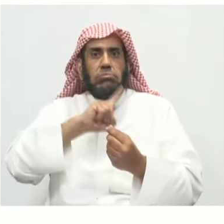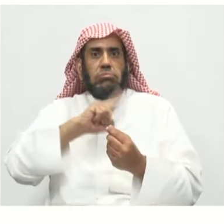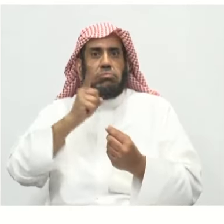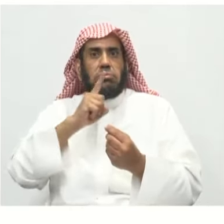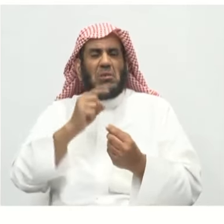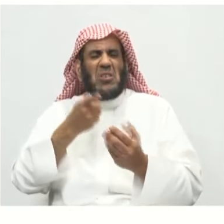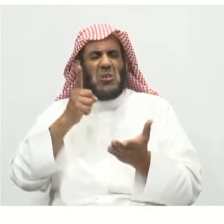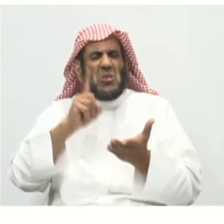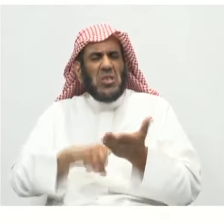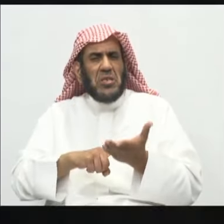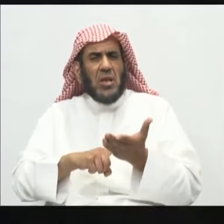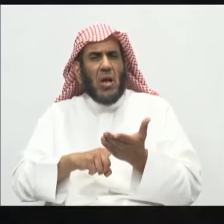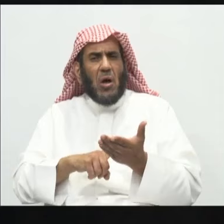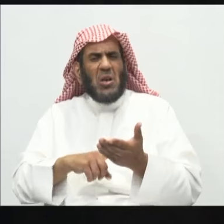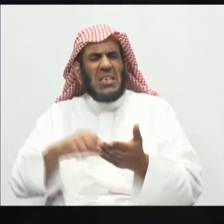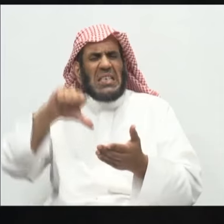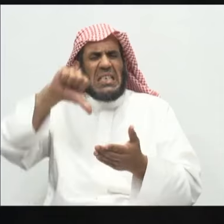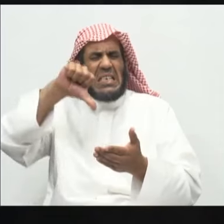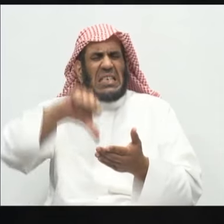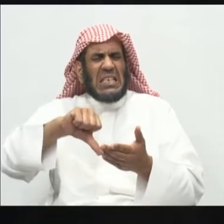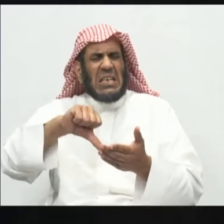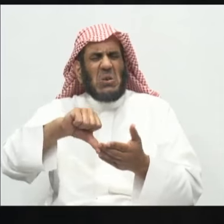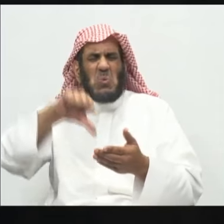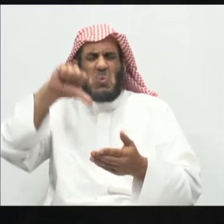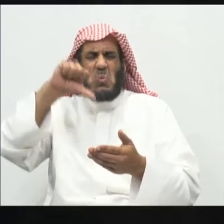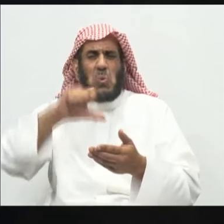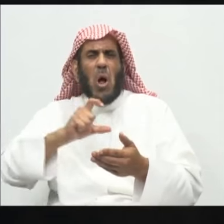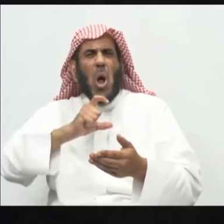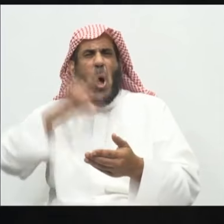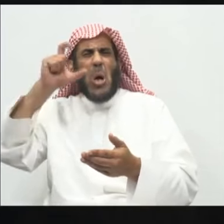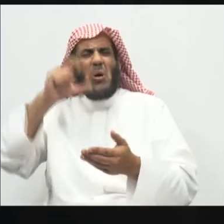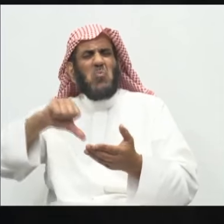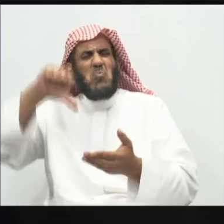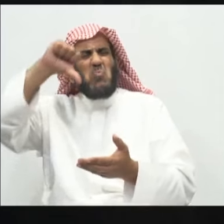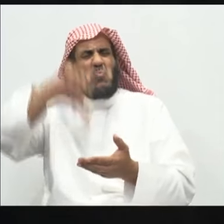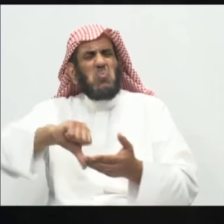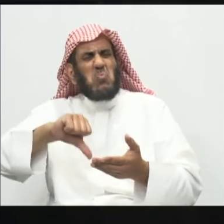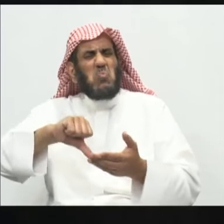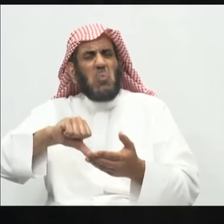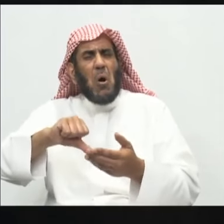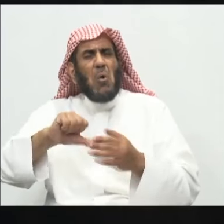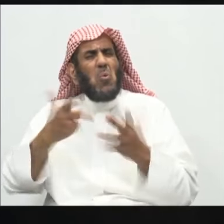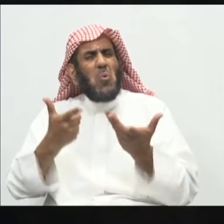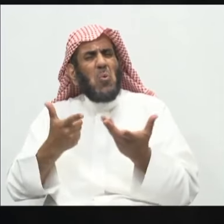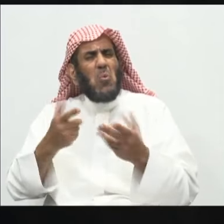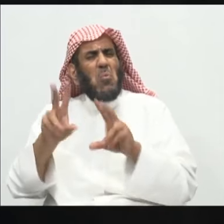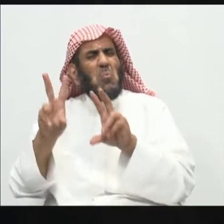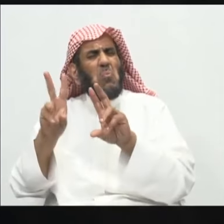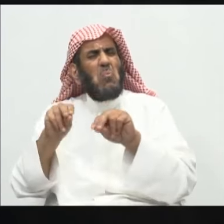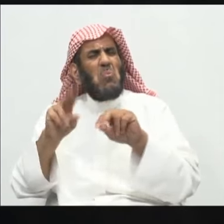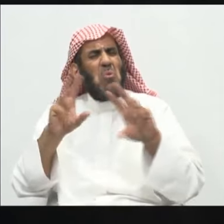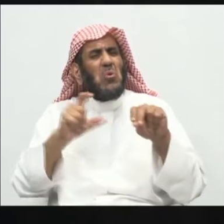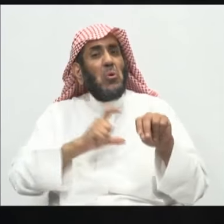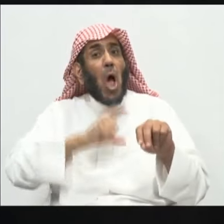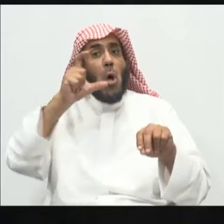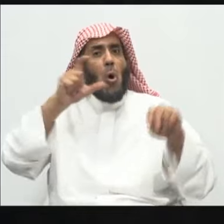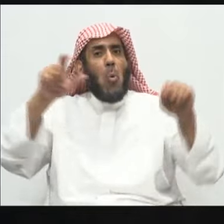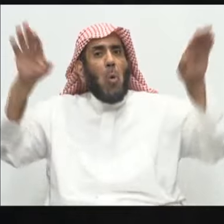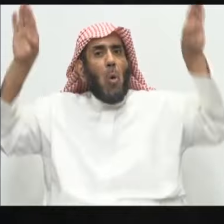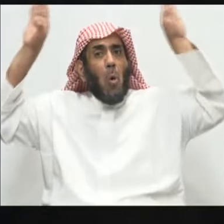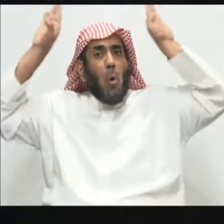ان انكر انكر الاصوات معنى اقبحها انكر الاصوات بمعنى اقبحها ان انكر الاصوات لصوت